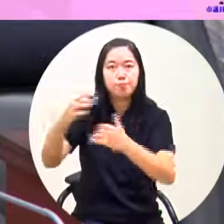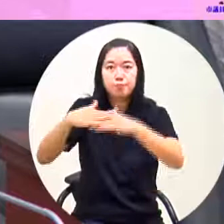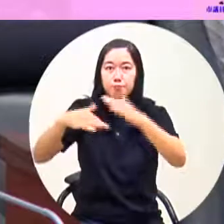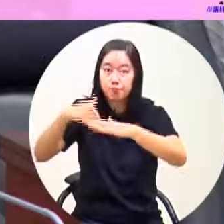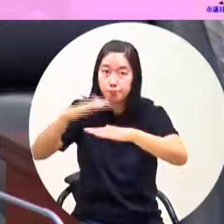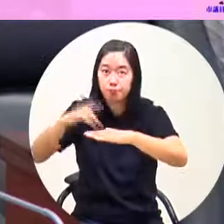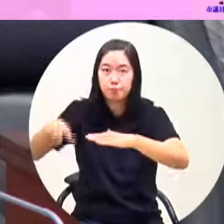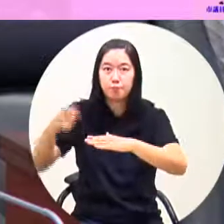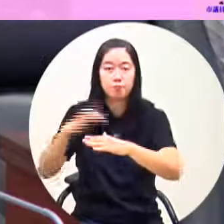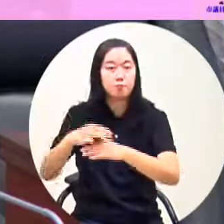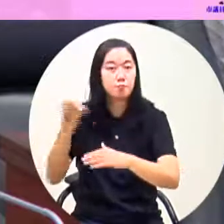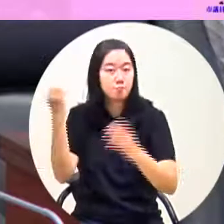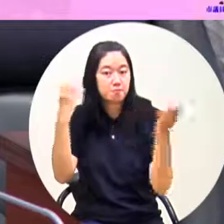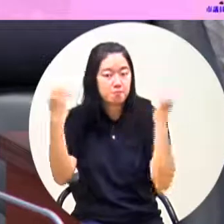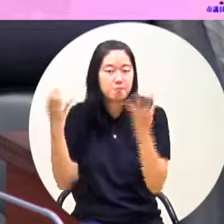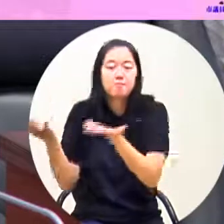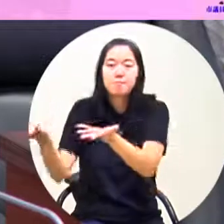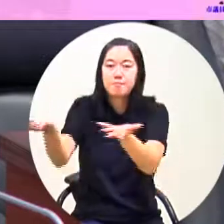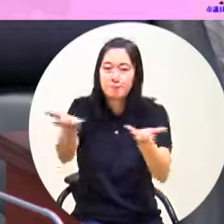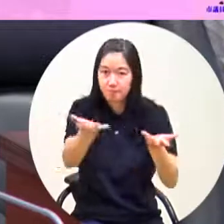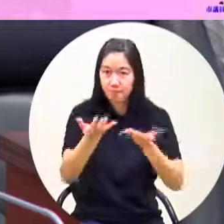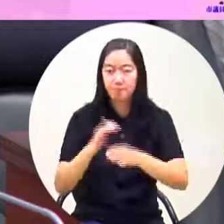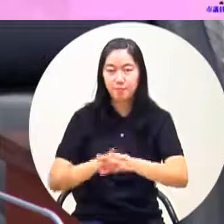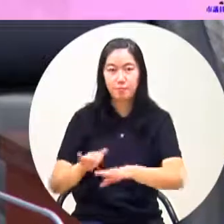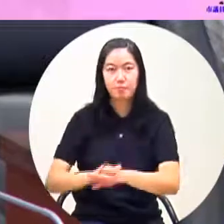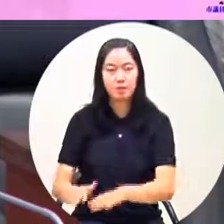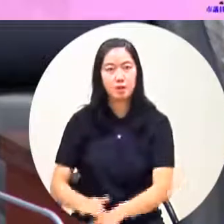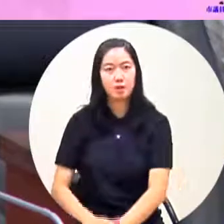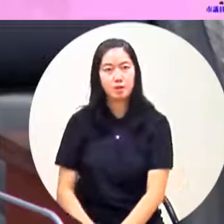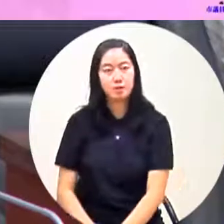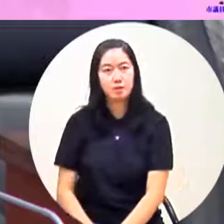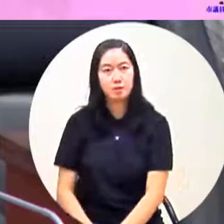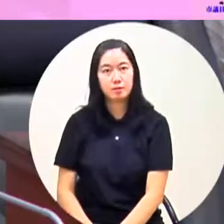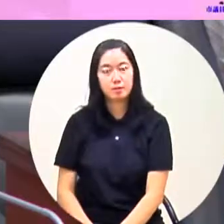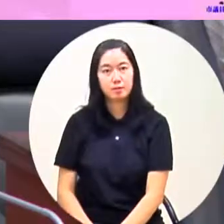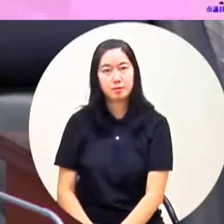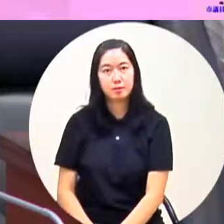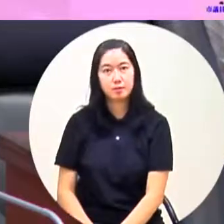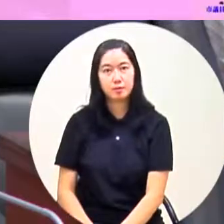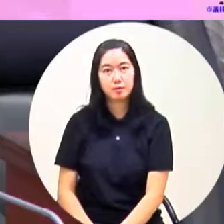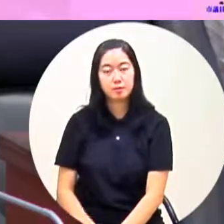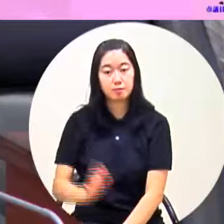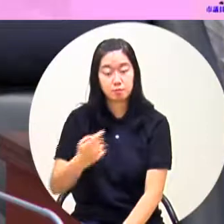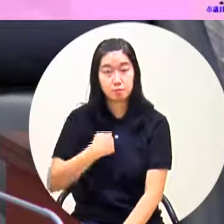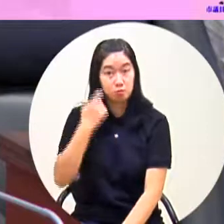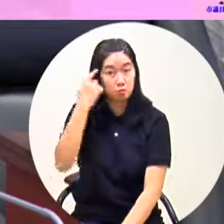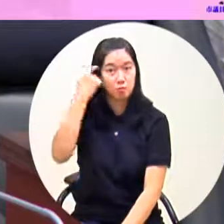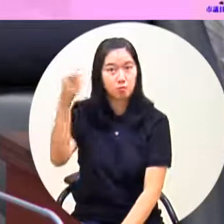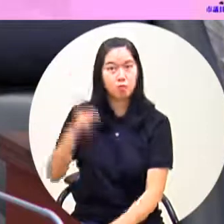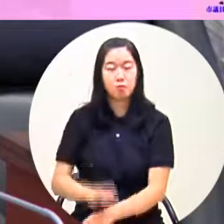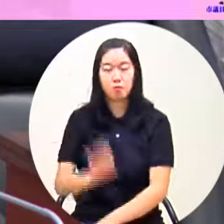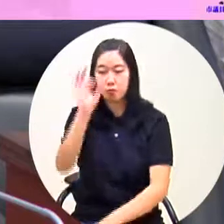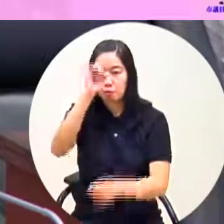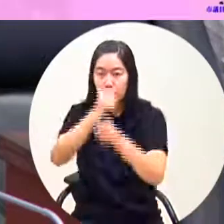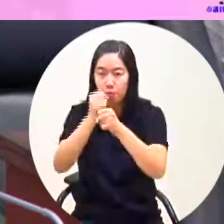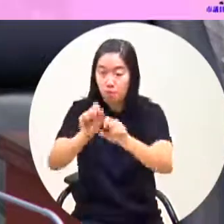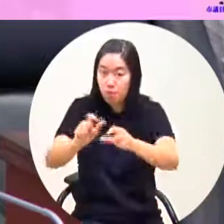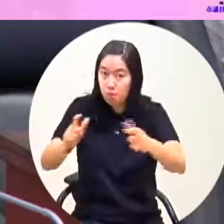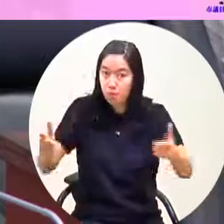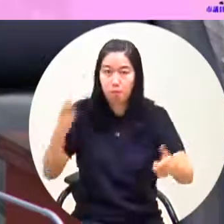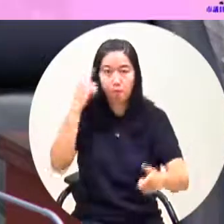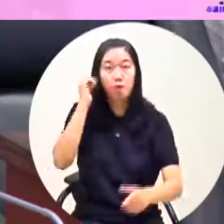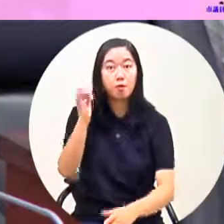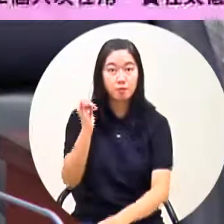动，还有传递就业一些讯息哦。本席觉得说这个多元求职的管道很美败